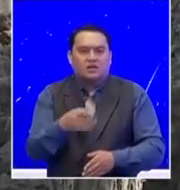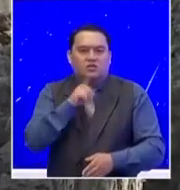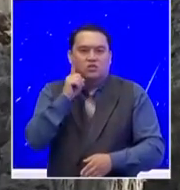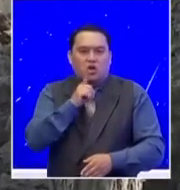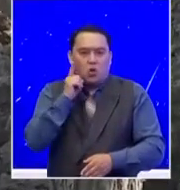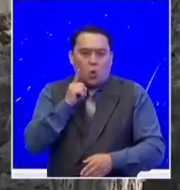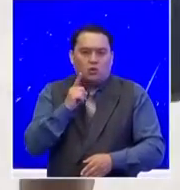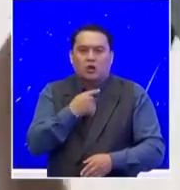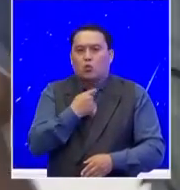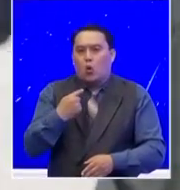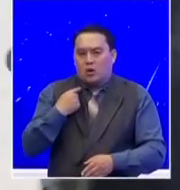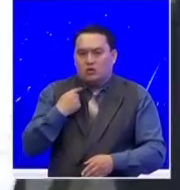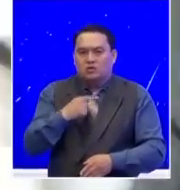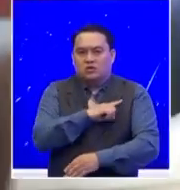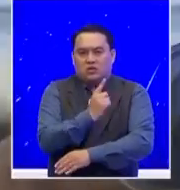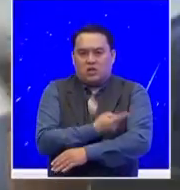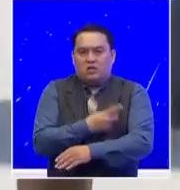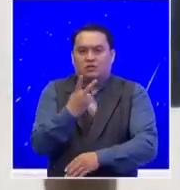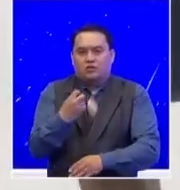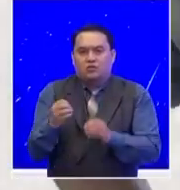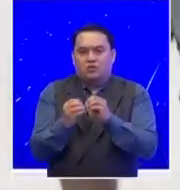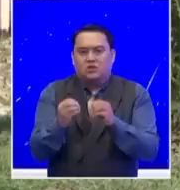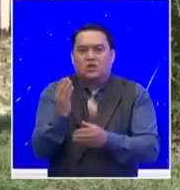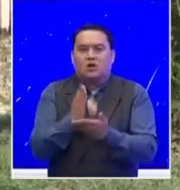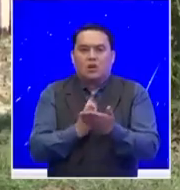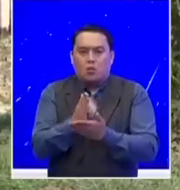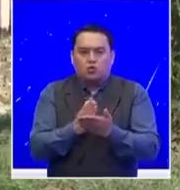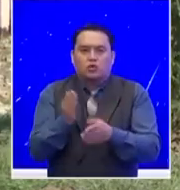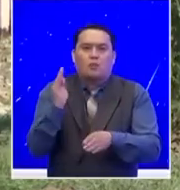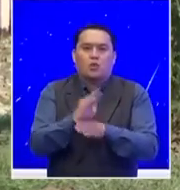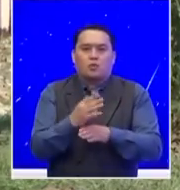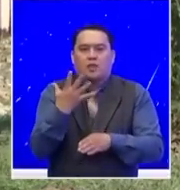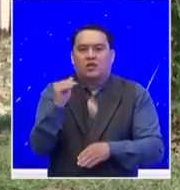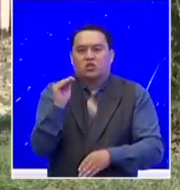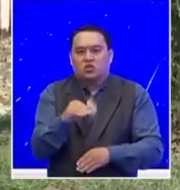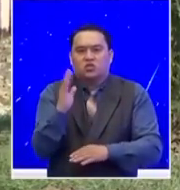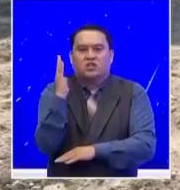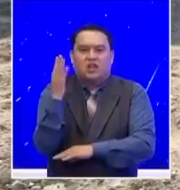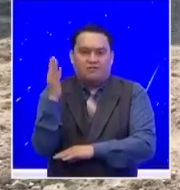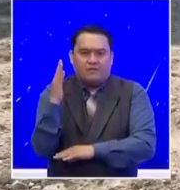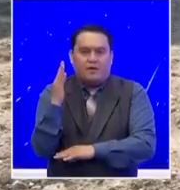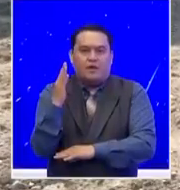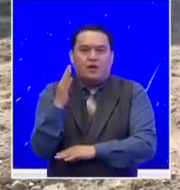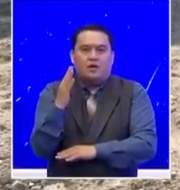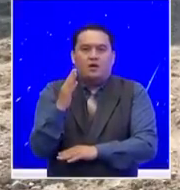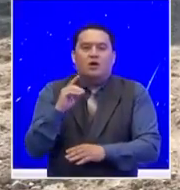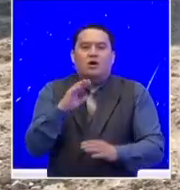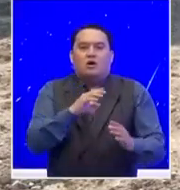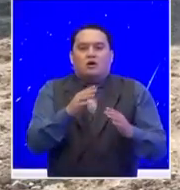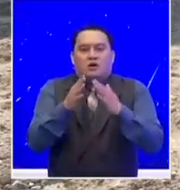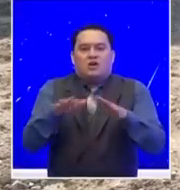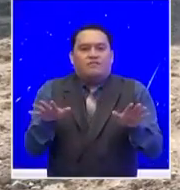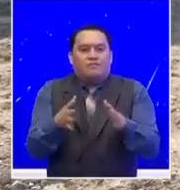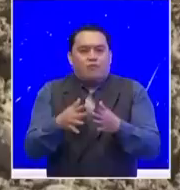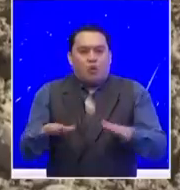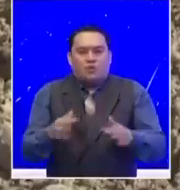этом году зеленый полог Талдыкургана силами 210 рабочих пополнят 5500 деревьев, преимущественно хвойных и